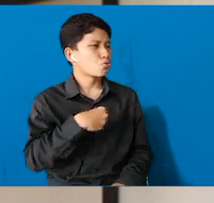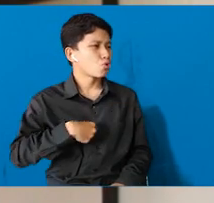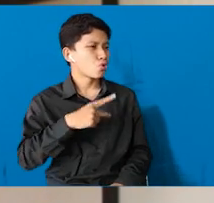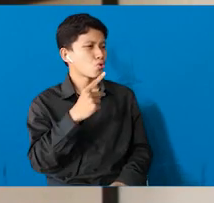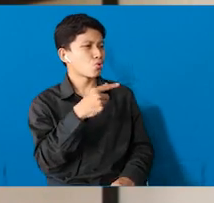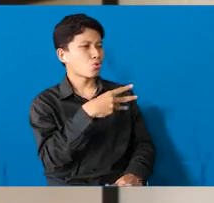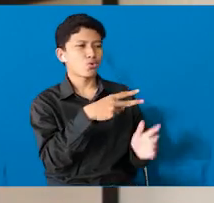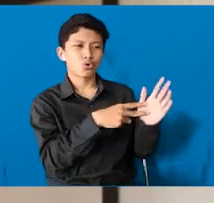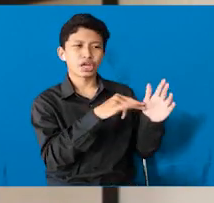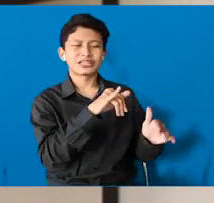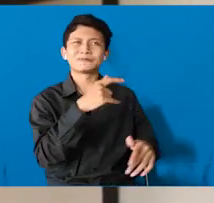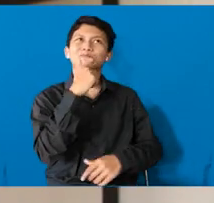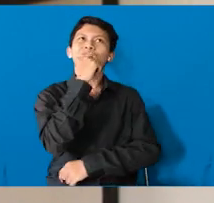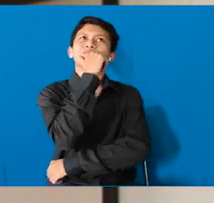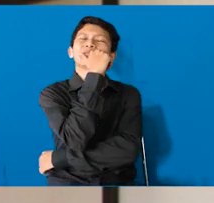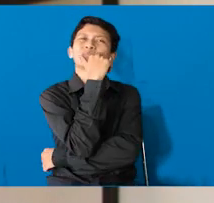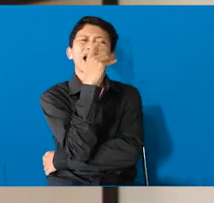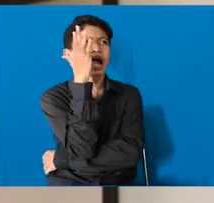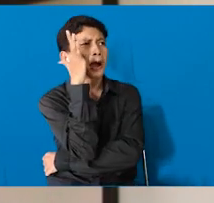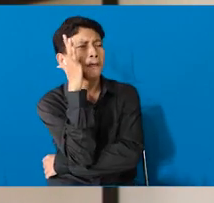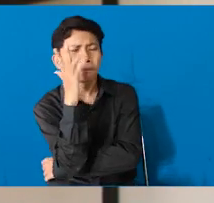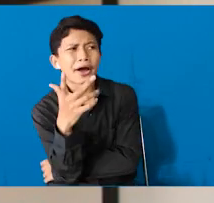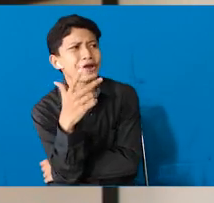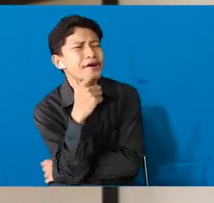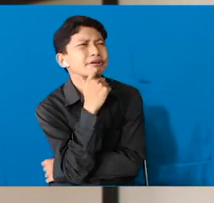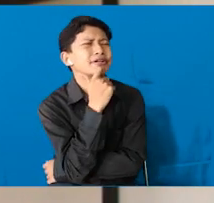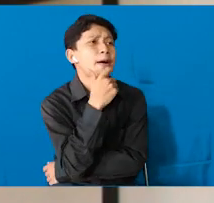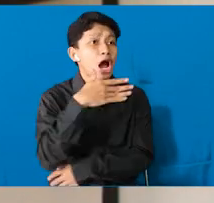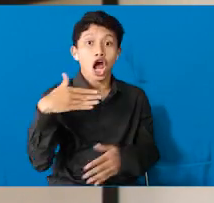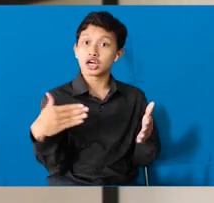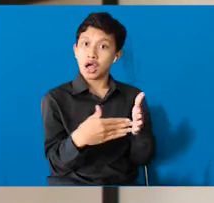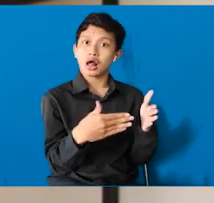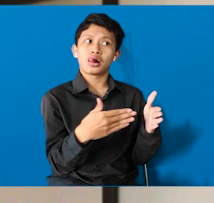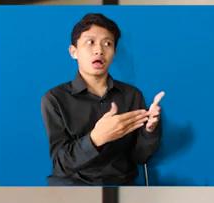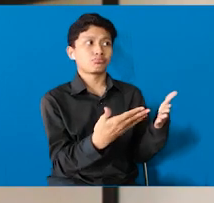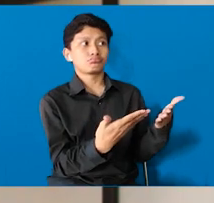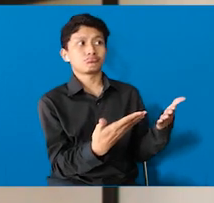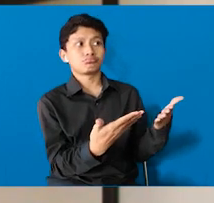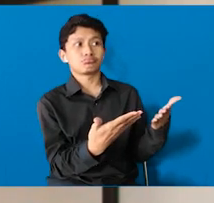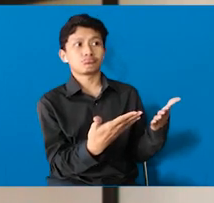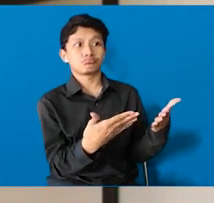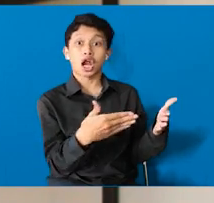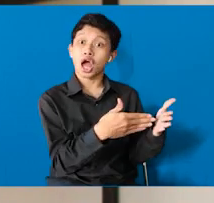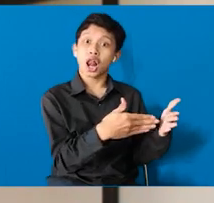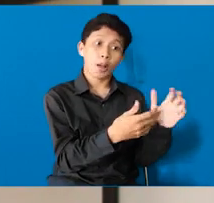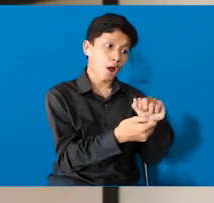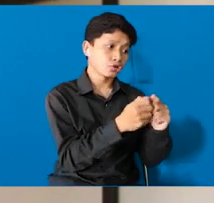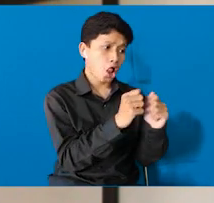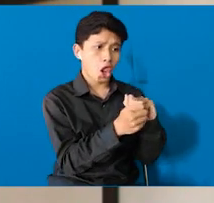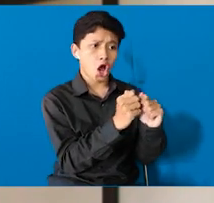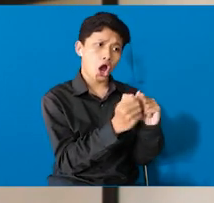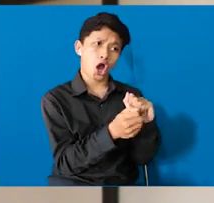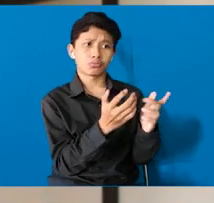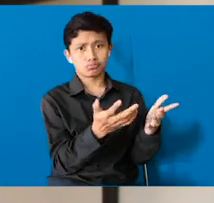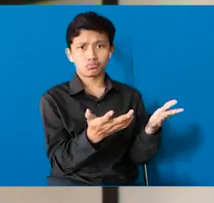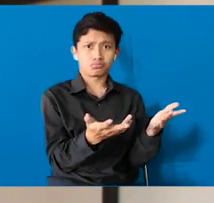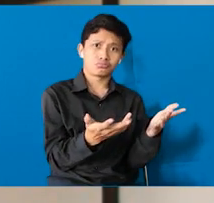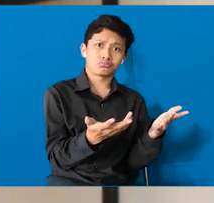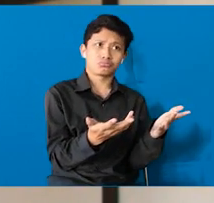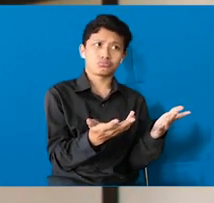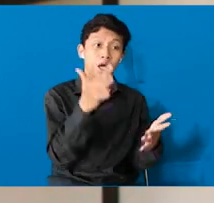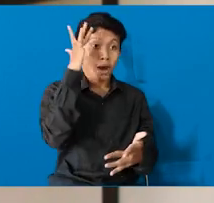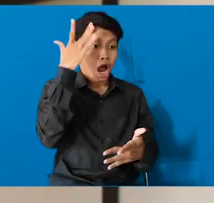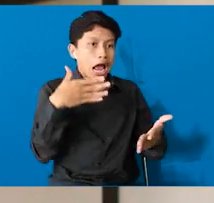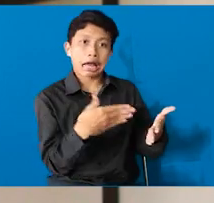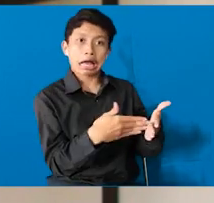Mas Hartono, kira-kira apa yang dirasakan? Apakah ada kendala? Kemudian ada tantangan-tantangan yang muncul untuk kemudian